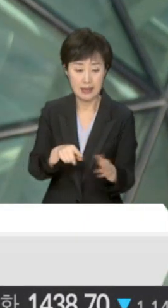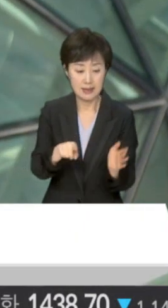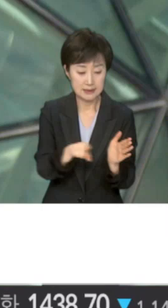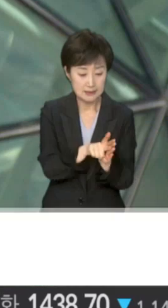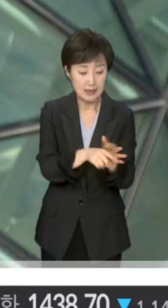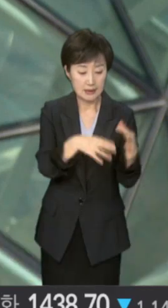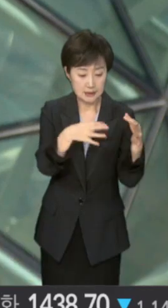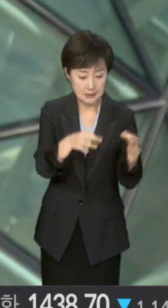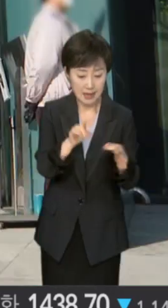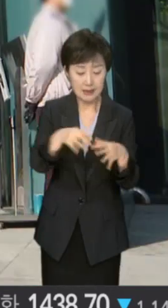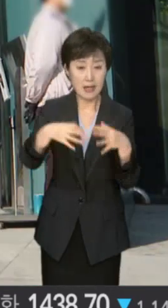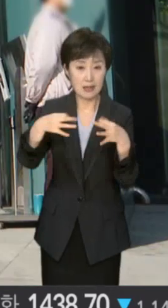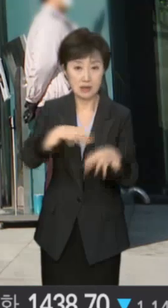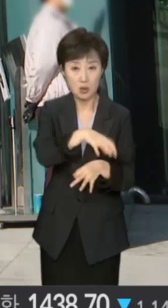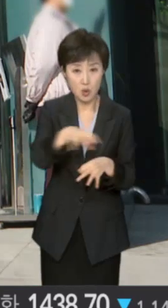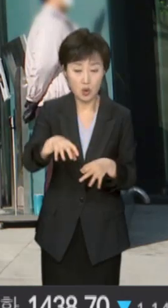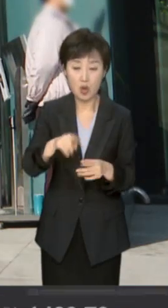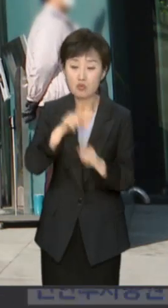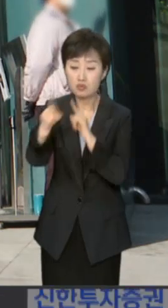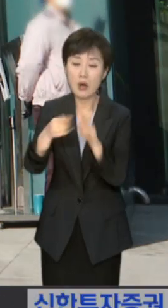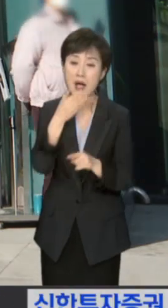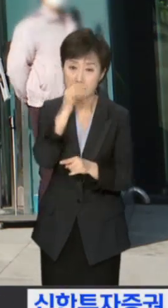국민 우리은행 앱에서 가능합니다